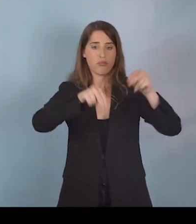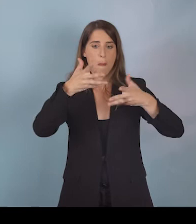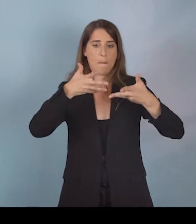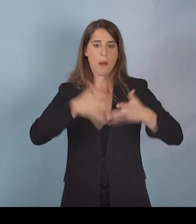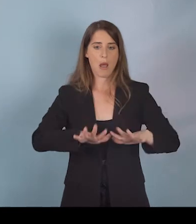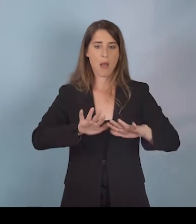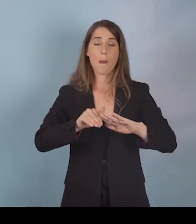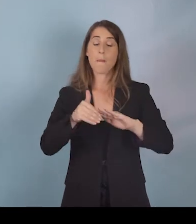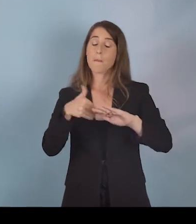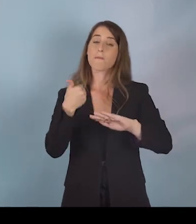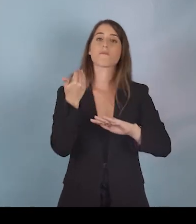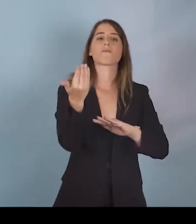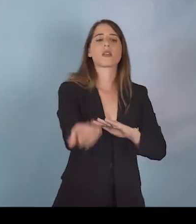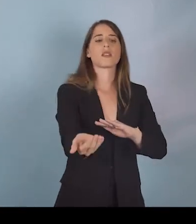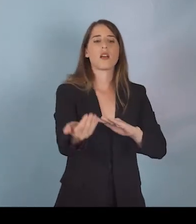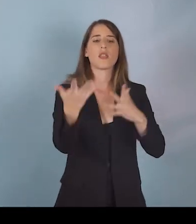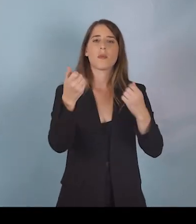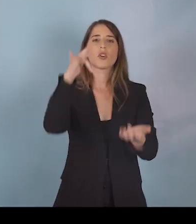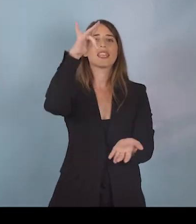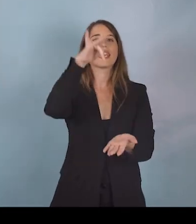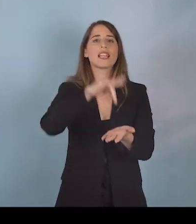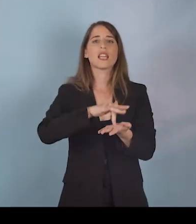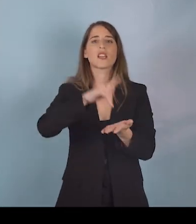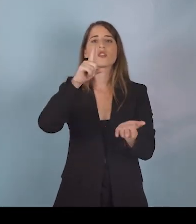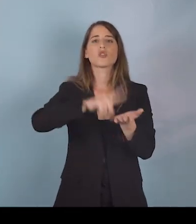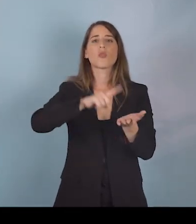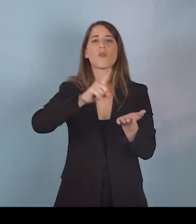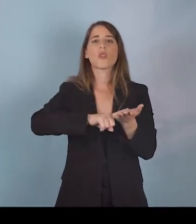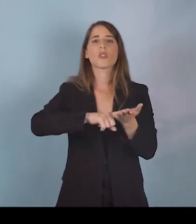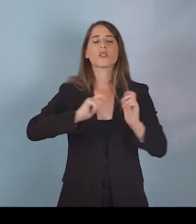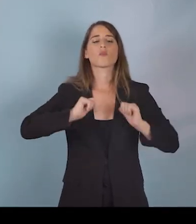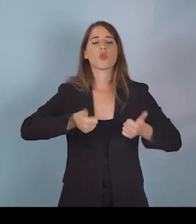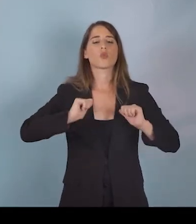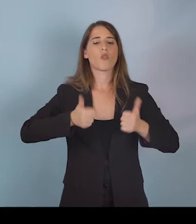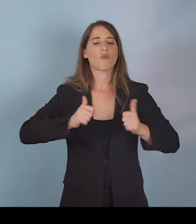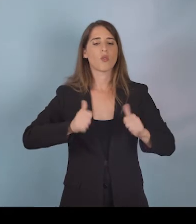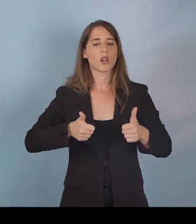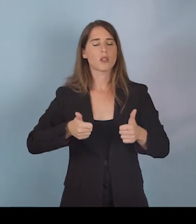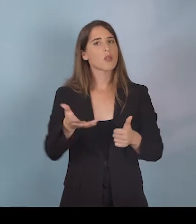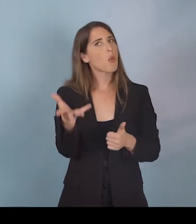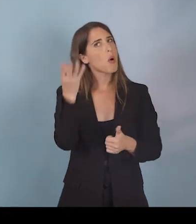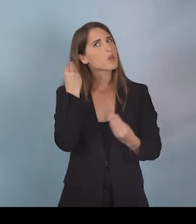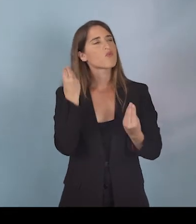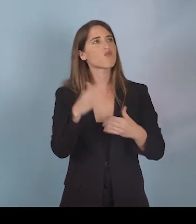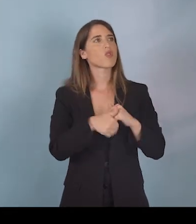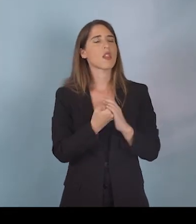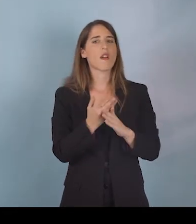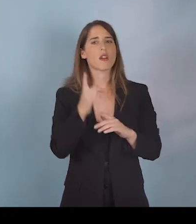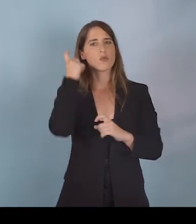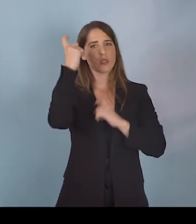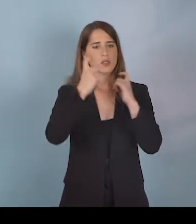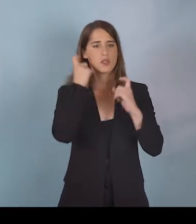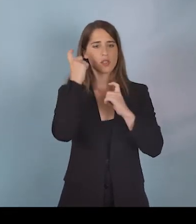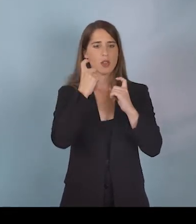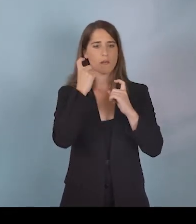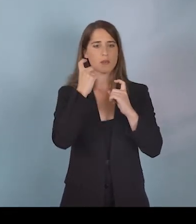Σχεδίου στη Βουλή των Ελλήνων, πιστεύω ότι από εκεί και πέρα θα αναλυφθούν και οι λεγόμενες κεντρικές νομοθετικές πρωτοβουλίες. Άκουσα μερικές πάρα